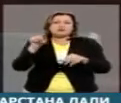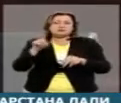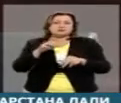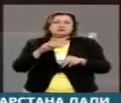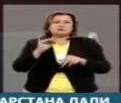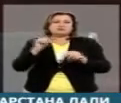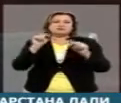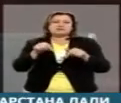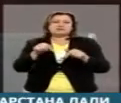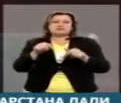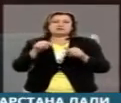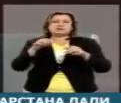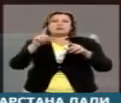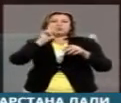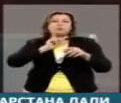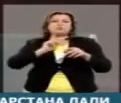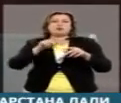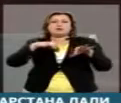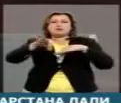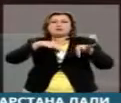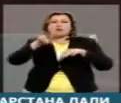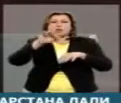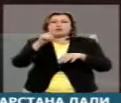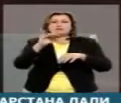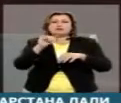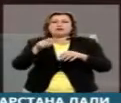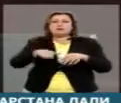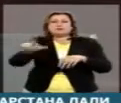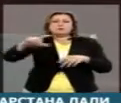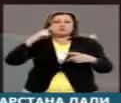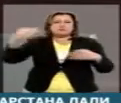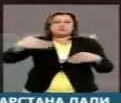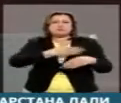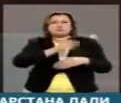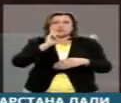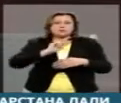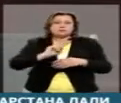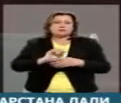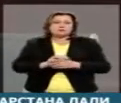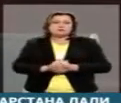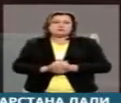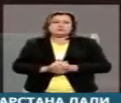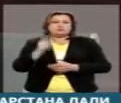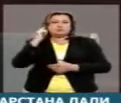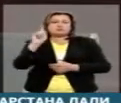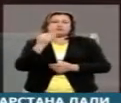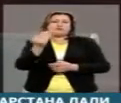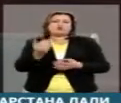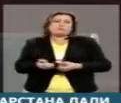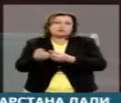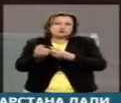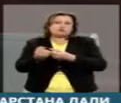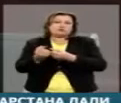И здесь логистика очень тоже хорошо получается. Я думаю, что ваша